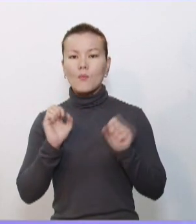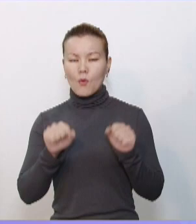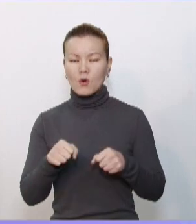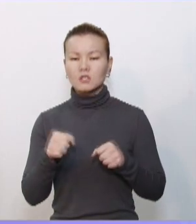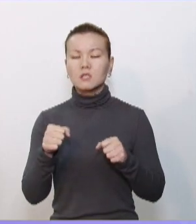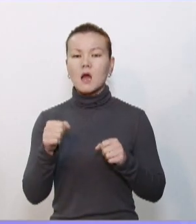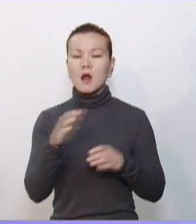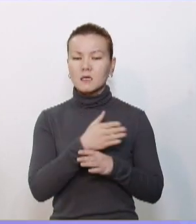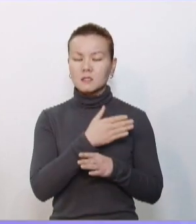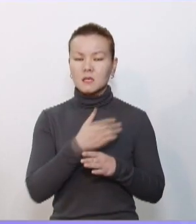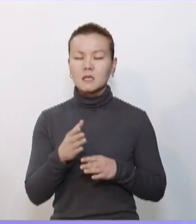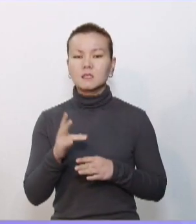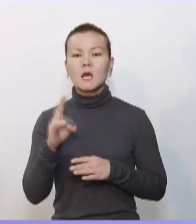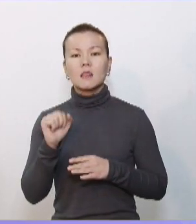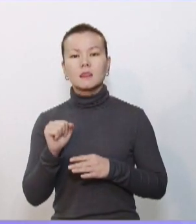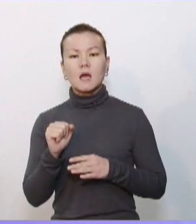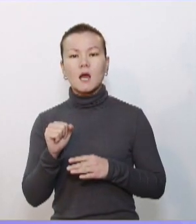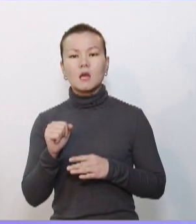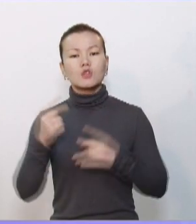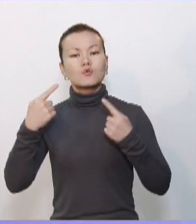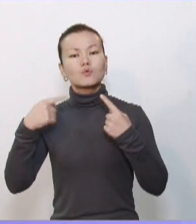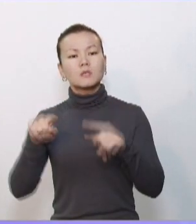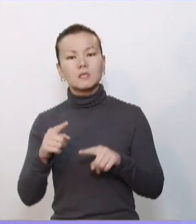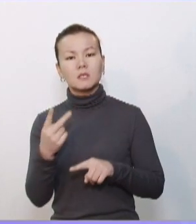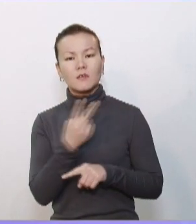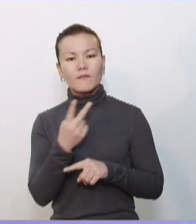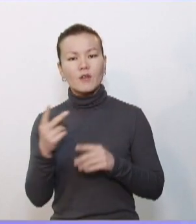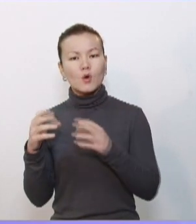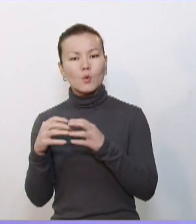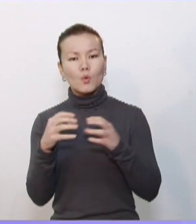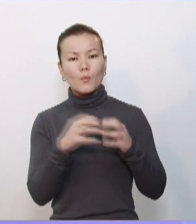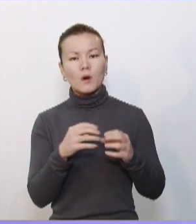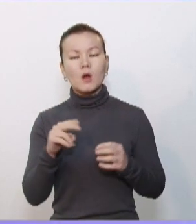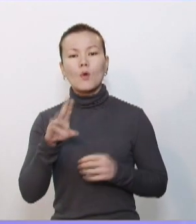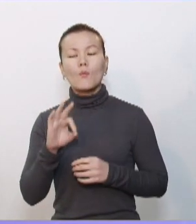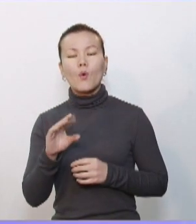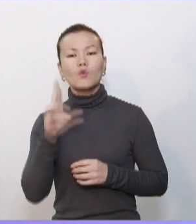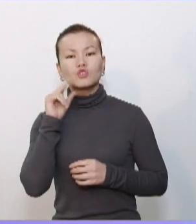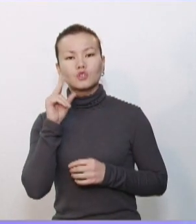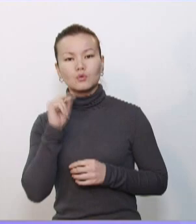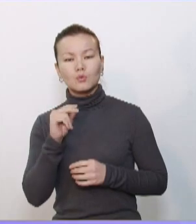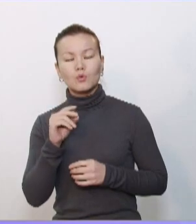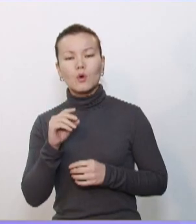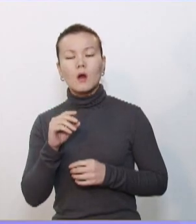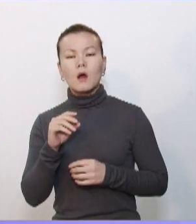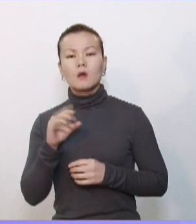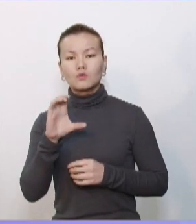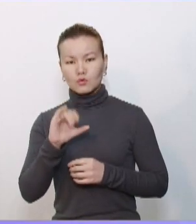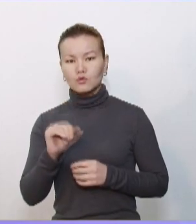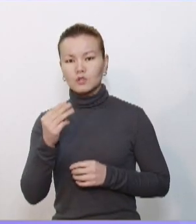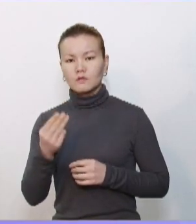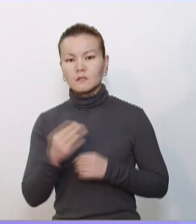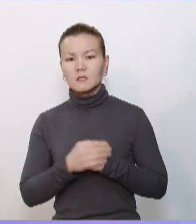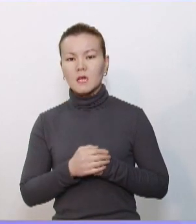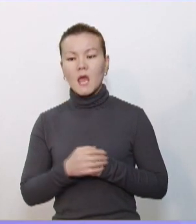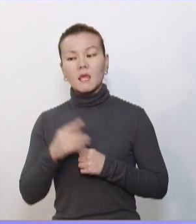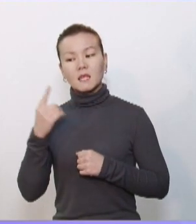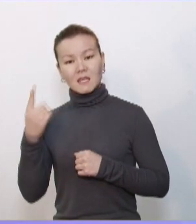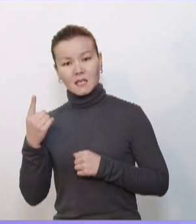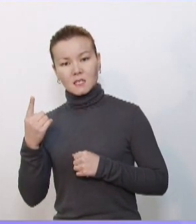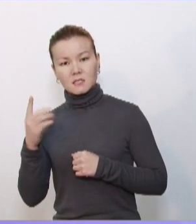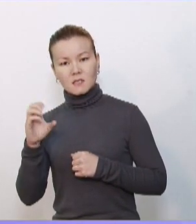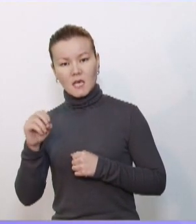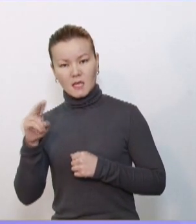можно разделить еще на другие две группы по числу имен существительных.